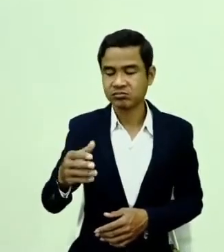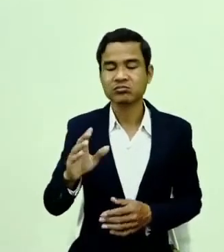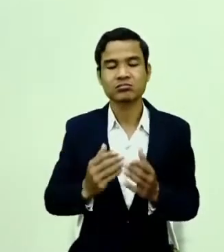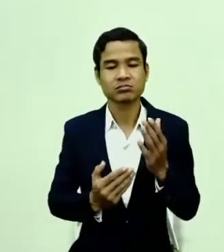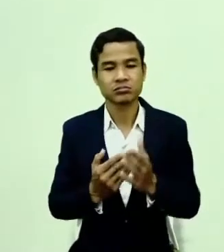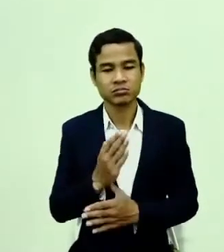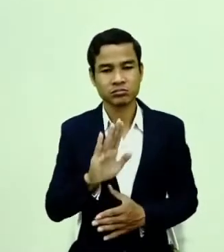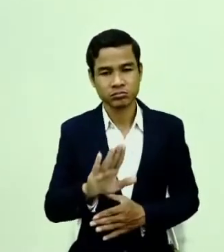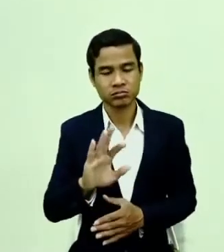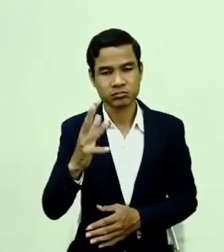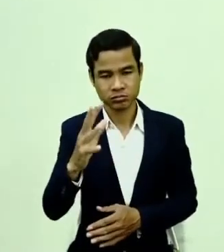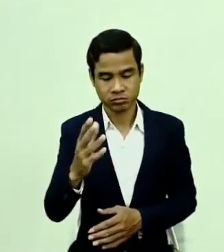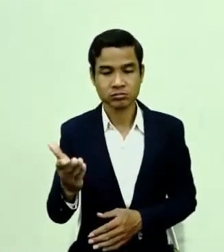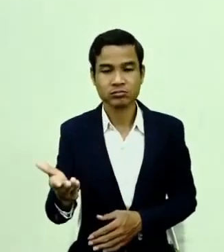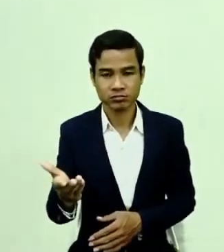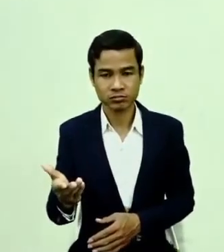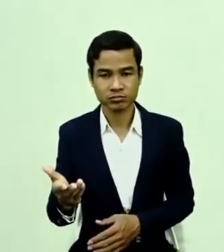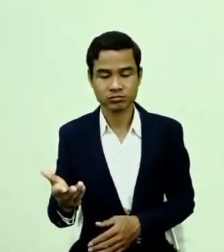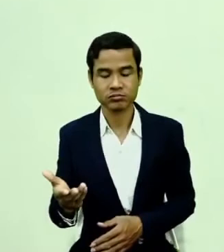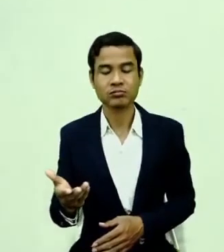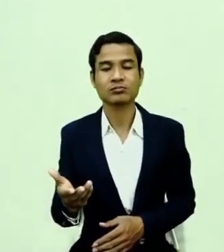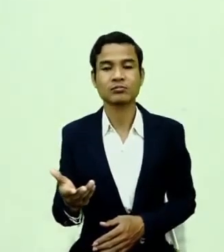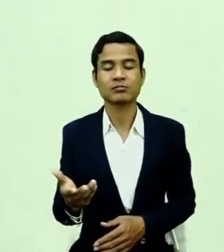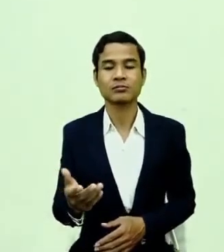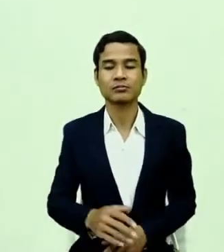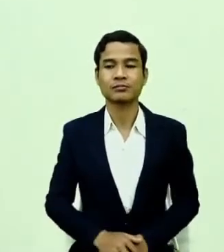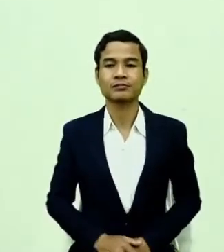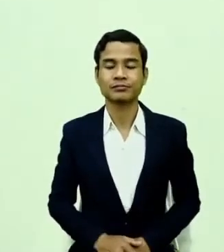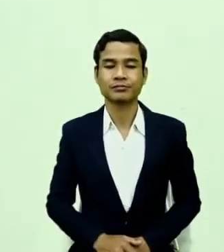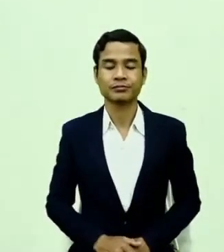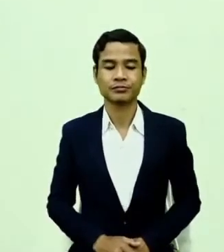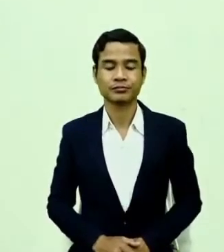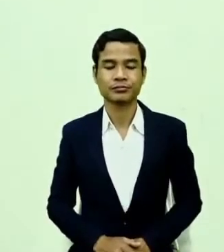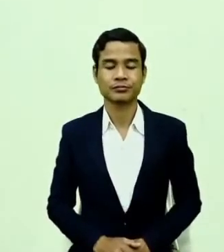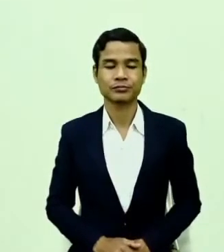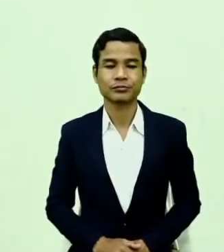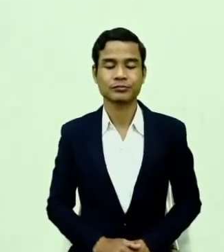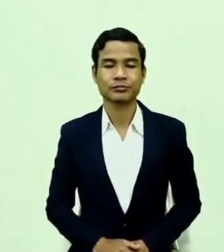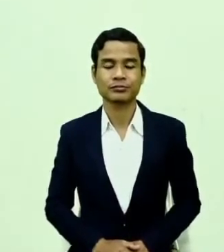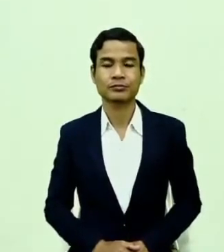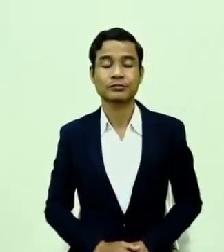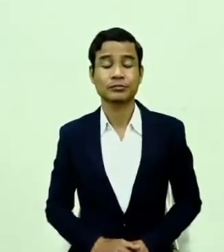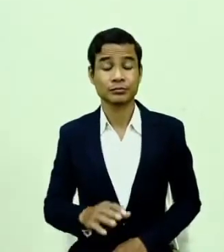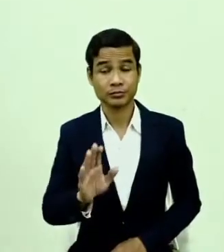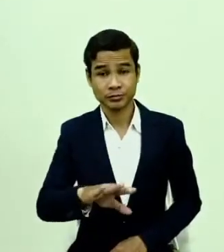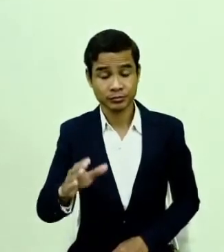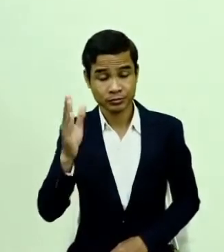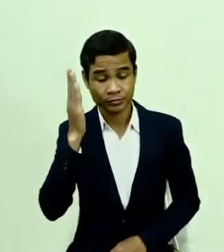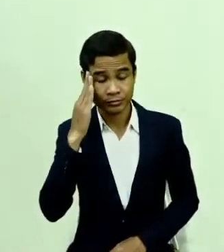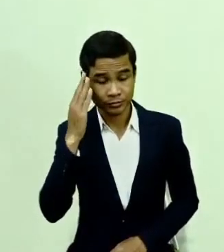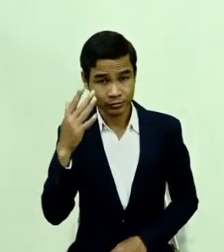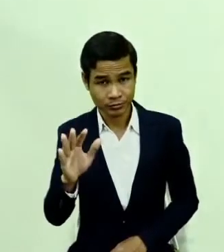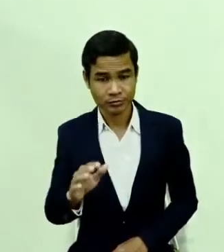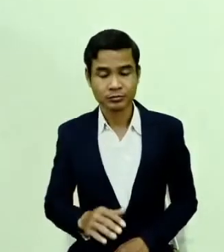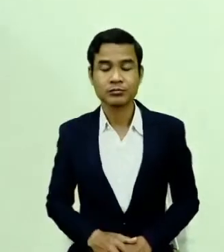sẻ được bọc cồn tiền tệ, chả, anh chăng? Dương đang hái thả,